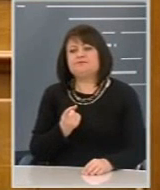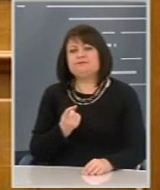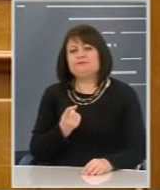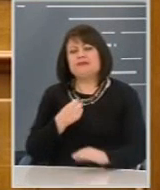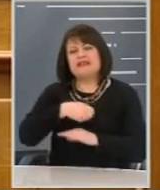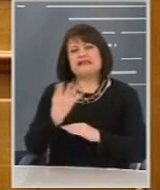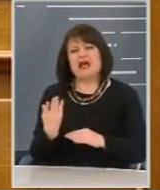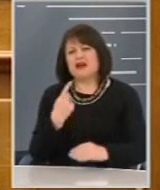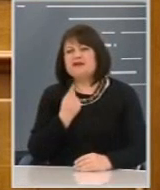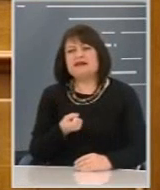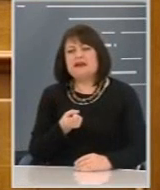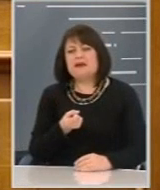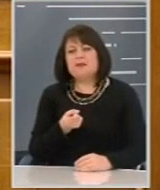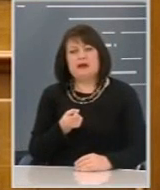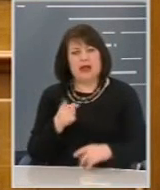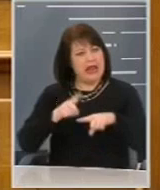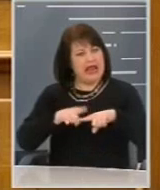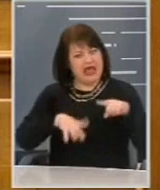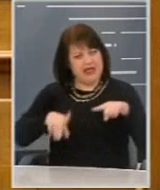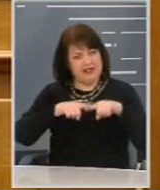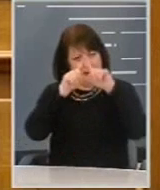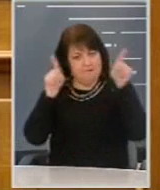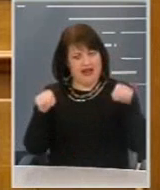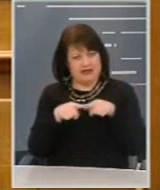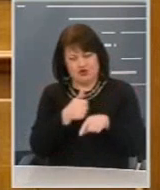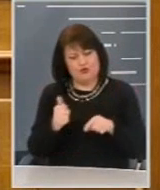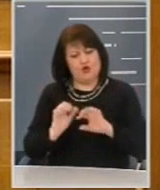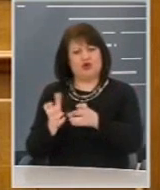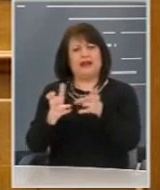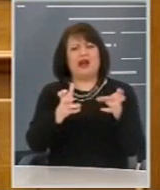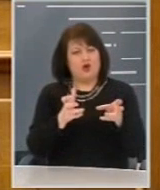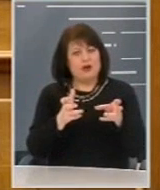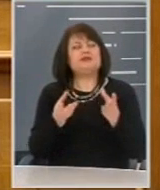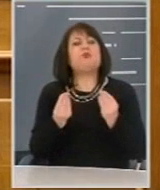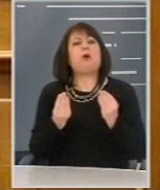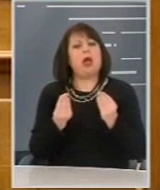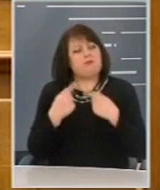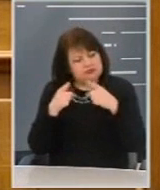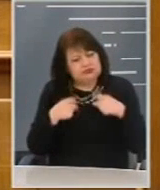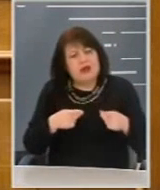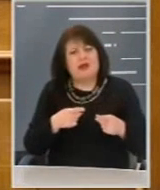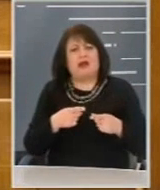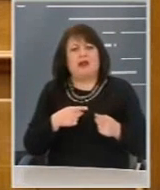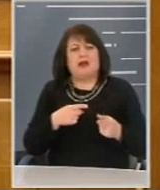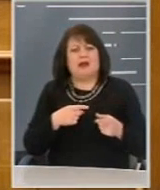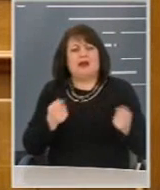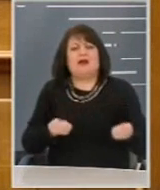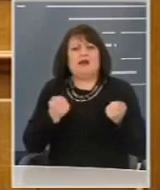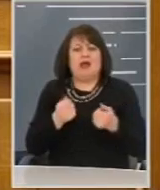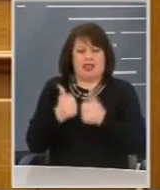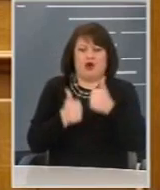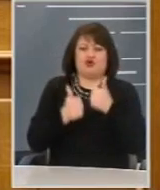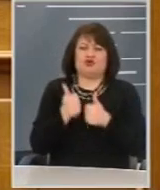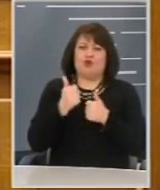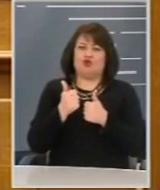ότι υπάρχει ένα πλαίσιο στην Ελλάδα, όχι μόνο στην τηλεόραση, αλλά σε πολλές δραστηριότητες, όπου υπάρχει έντονος και αθέμητος